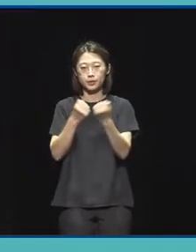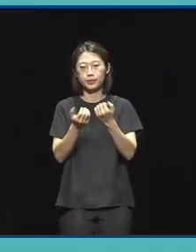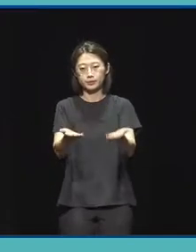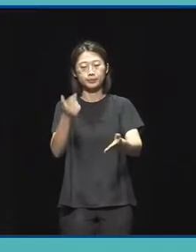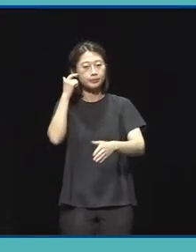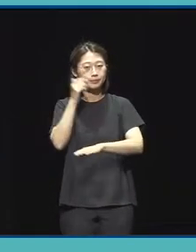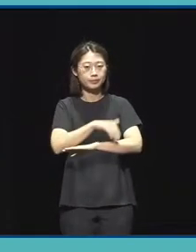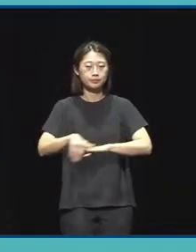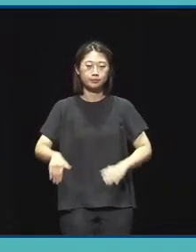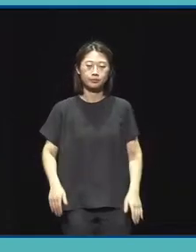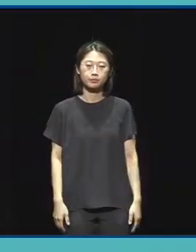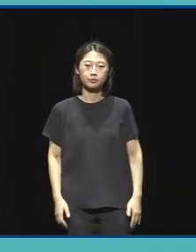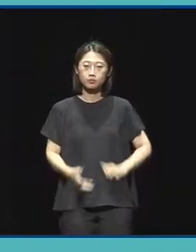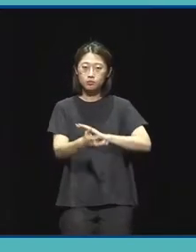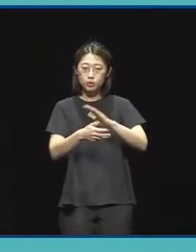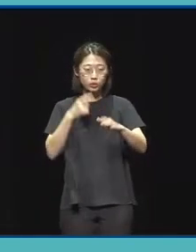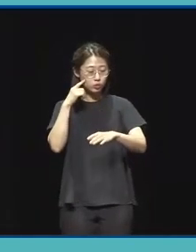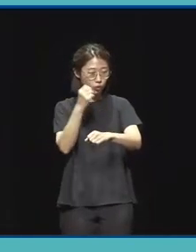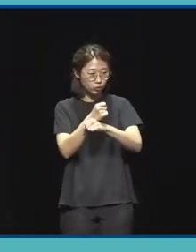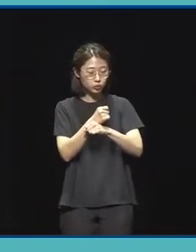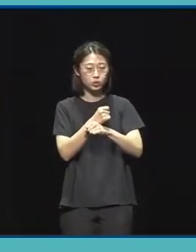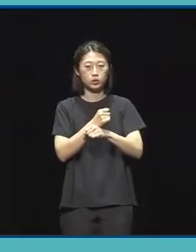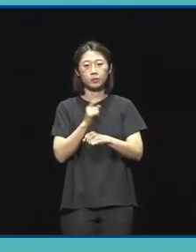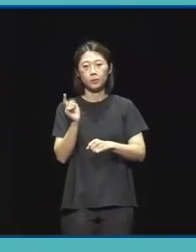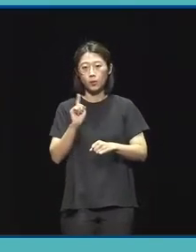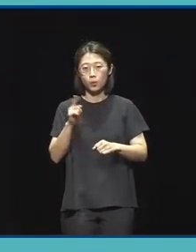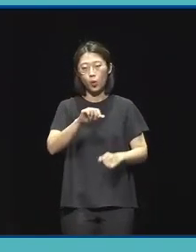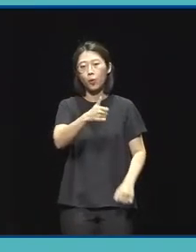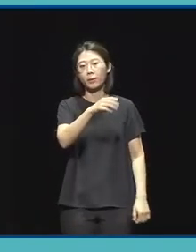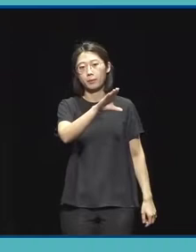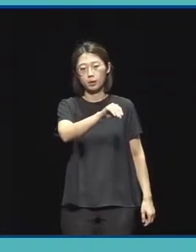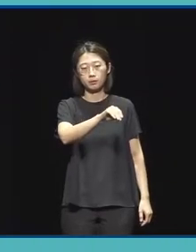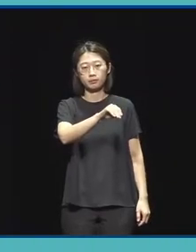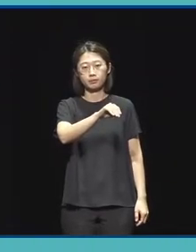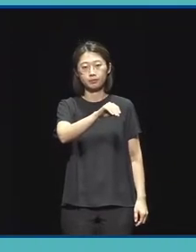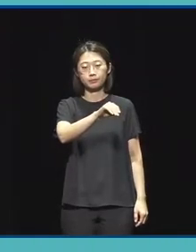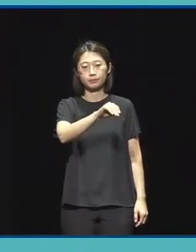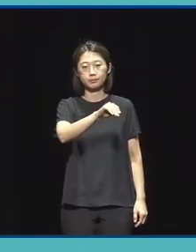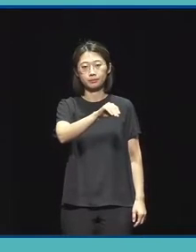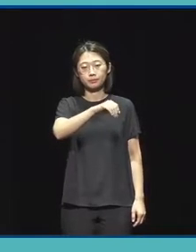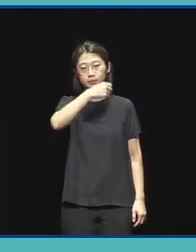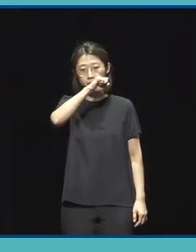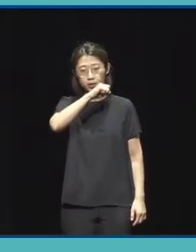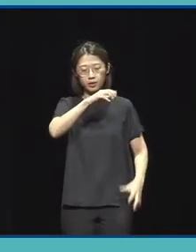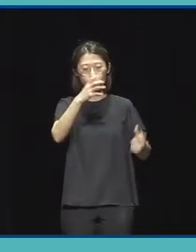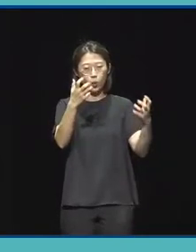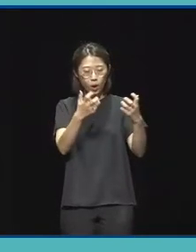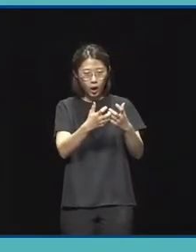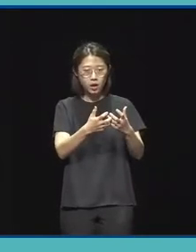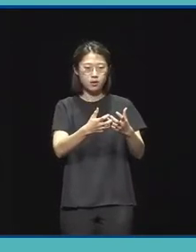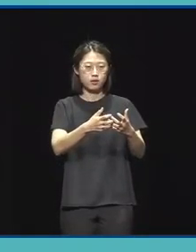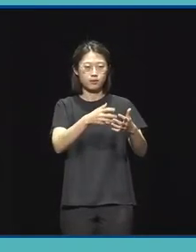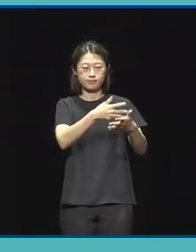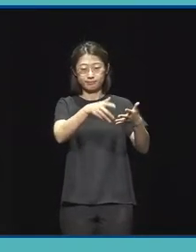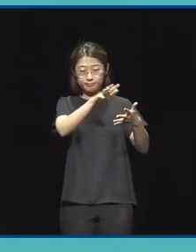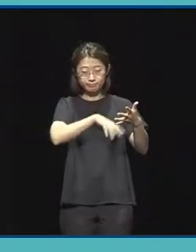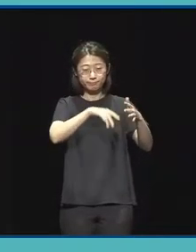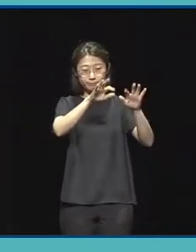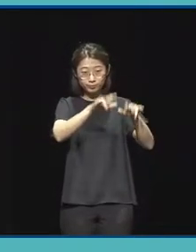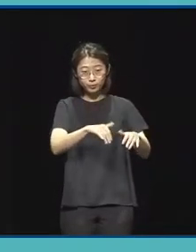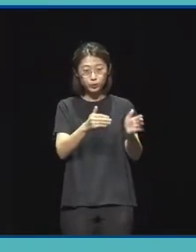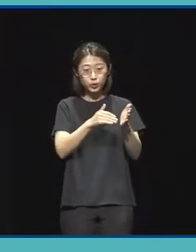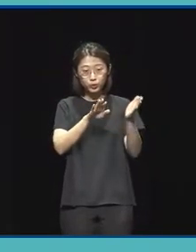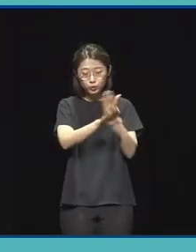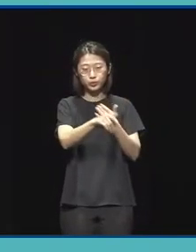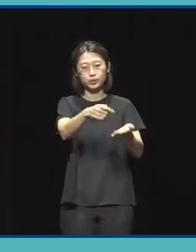그리고 사전 연구의 유형은 아까 말씀드린 바와 같이 500만원 예산 꽉 채우셔서 지원 신청해 주시면